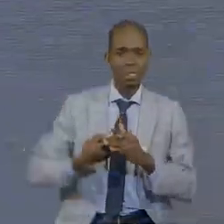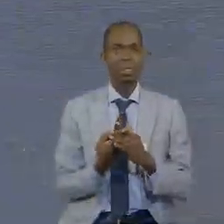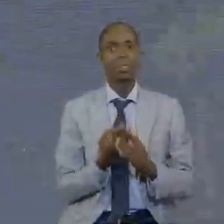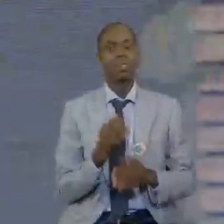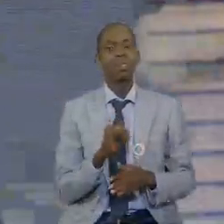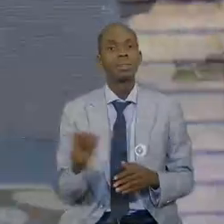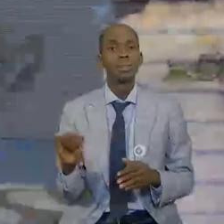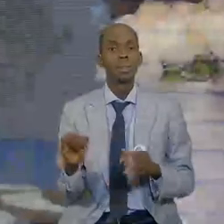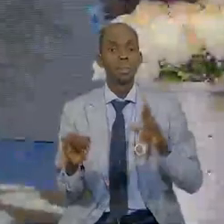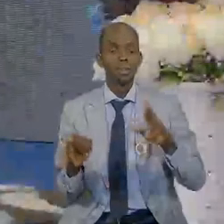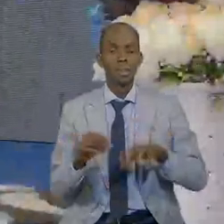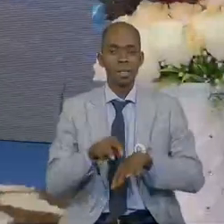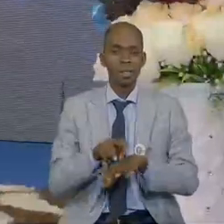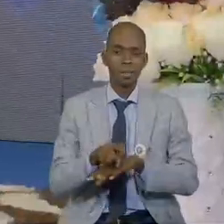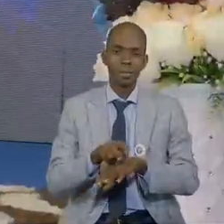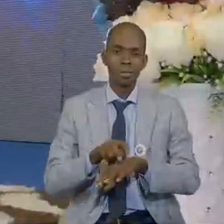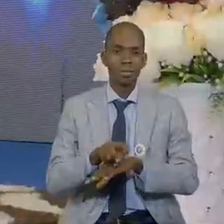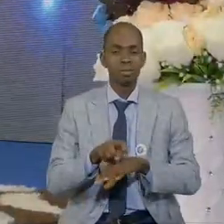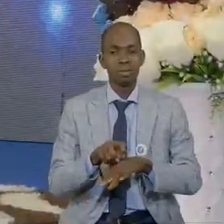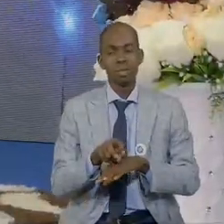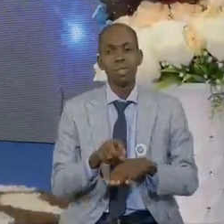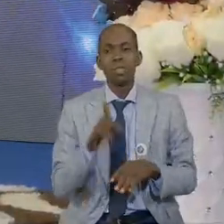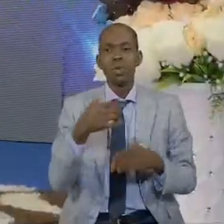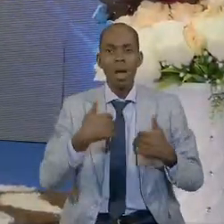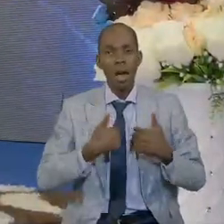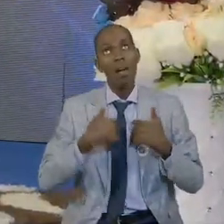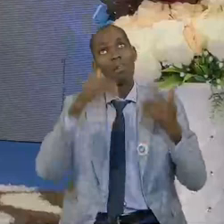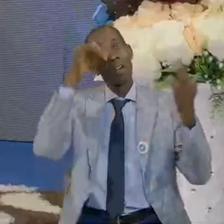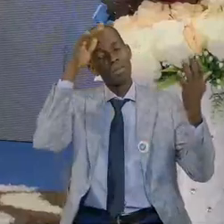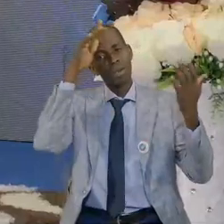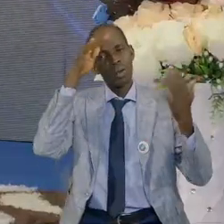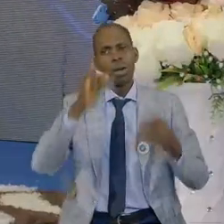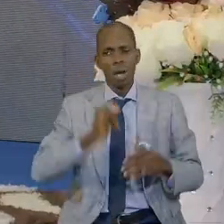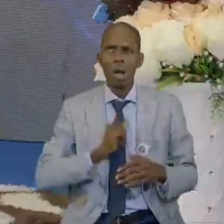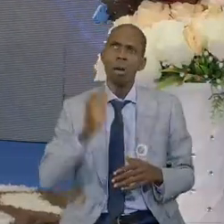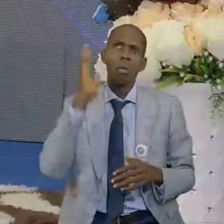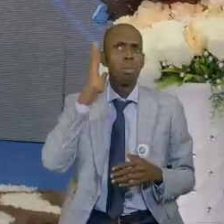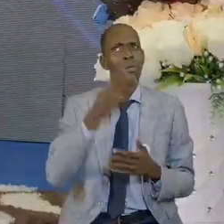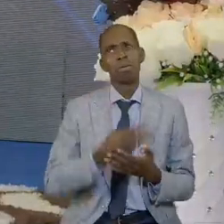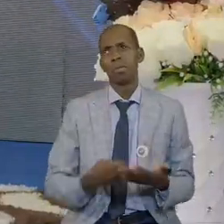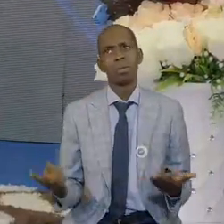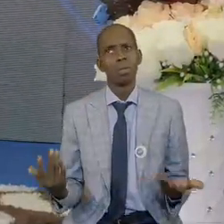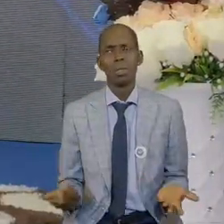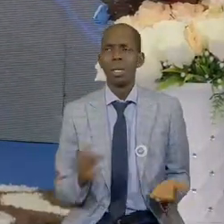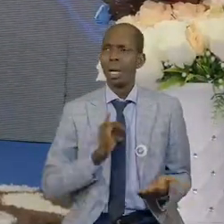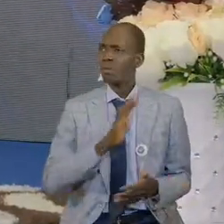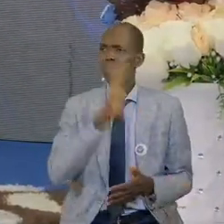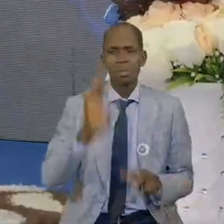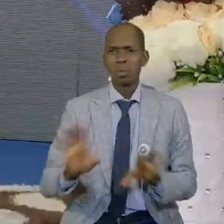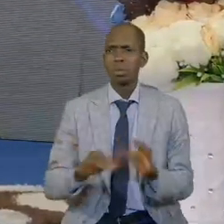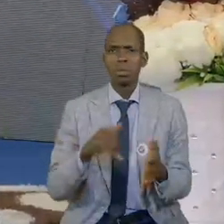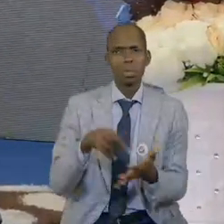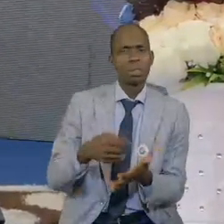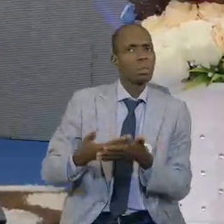activant l'agitation. Expectation. Tu as des attentes. I will fail. Je vais échouer. I've never done that. Je n'ai jamais fait ça par